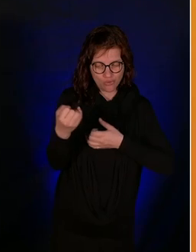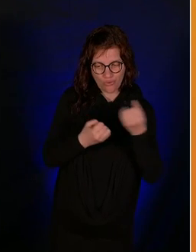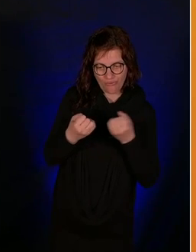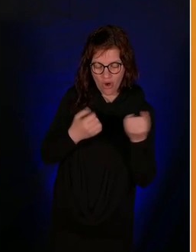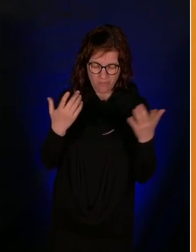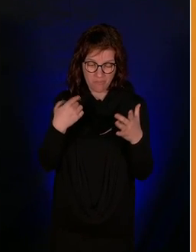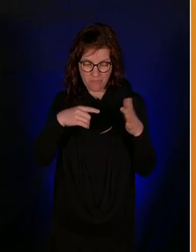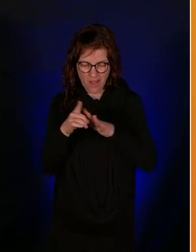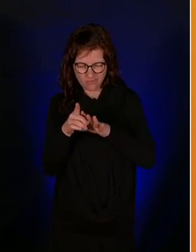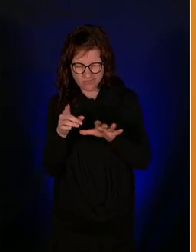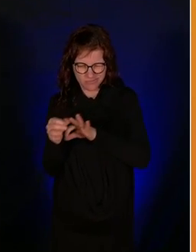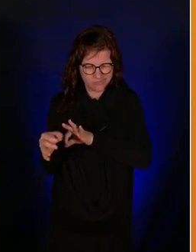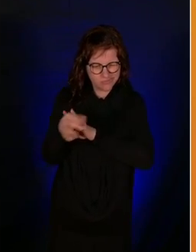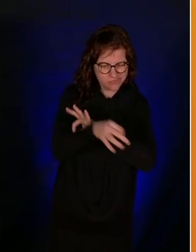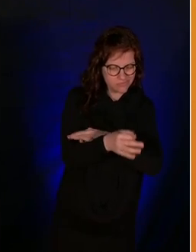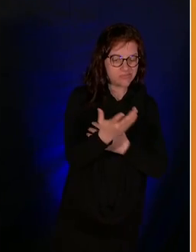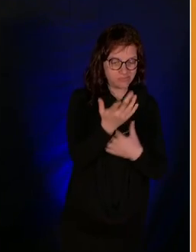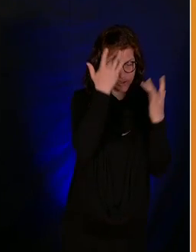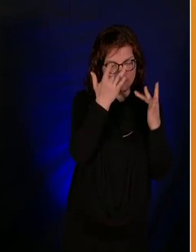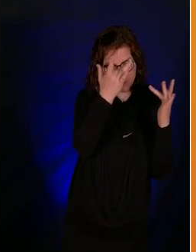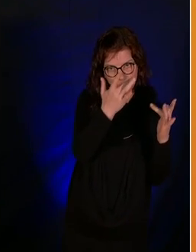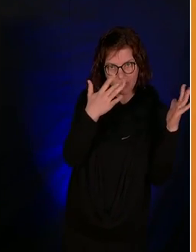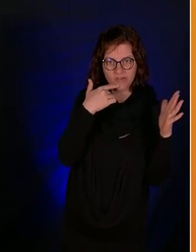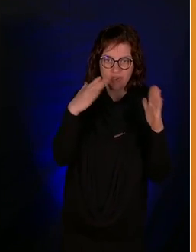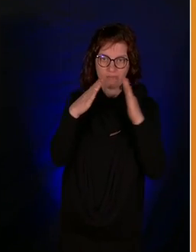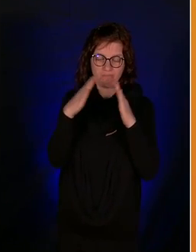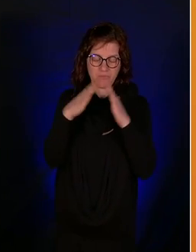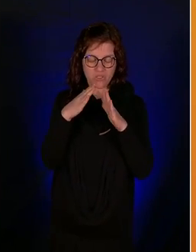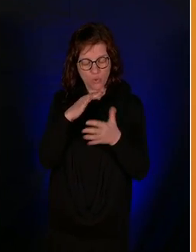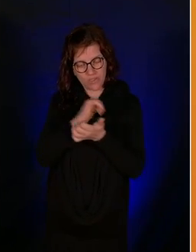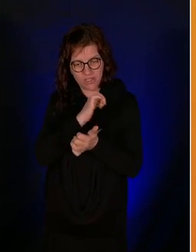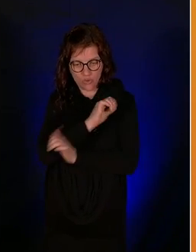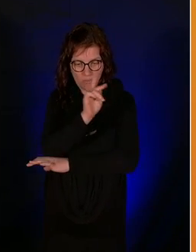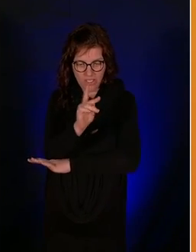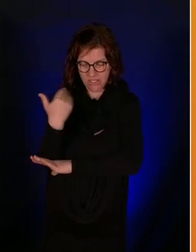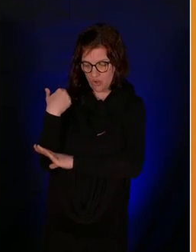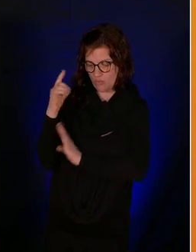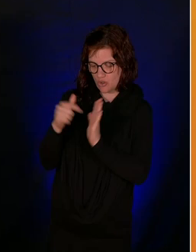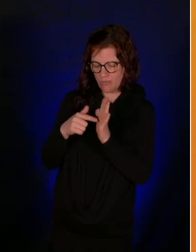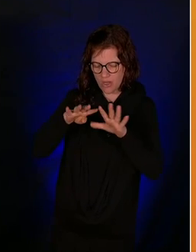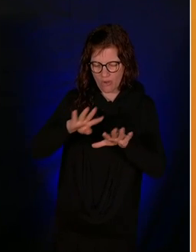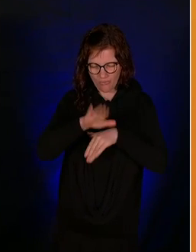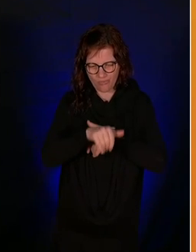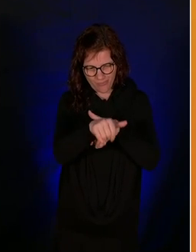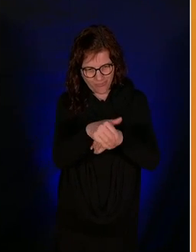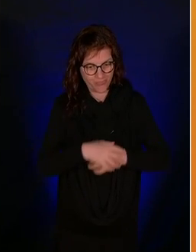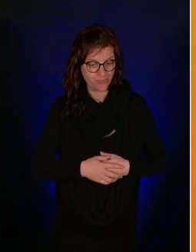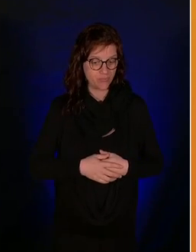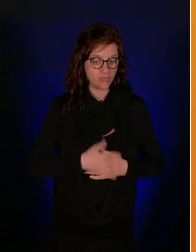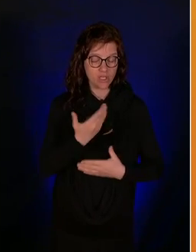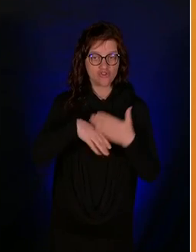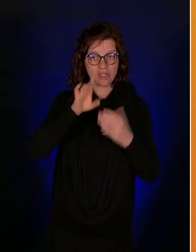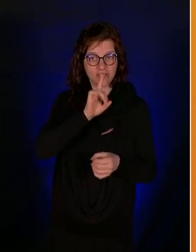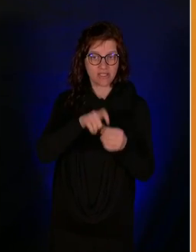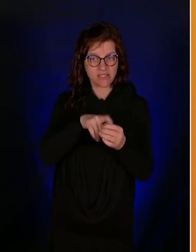branche-là dans le secret des maisons d'édition parisiennes depuis 2009. Au syndicat du livre, on a pris conscience